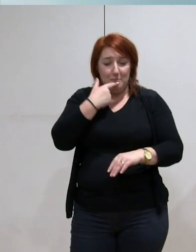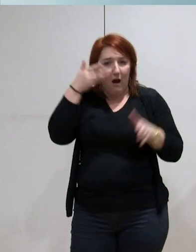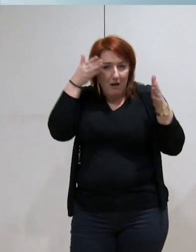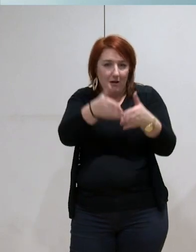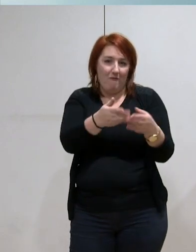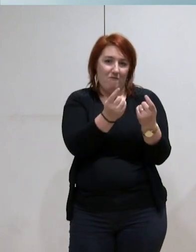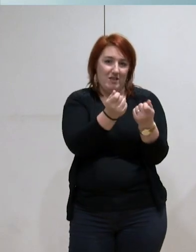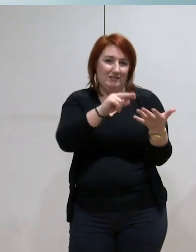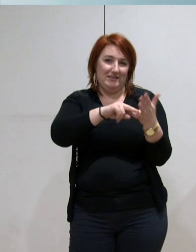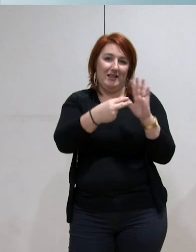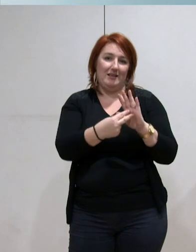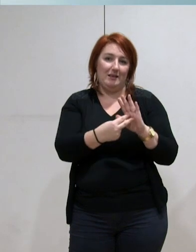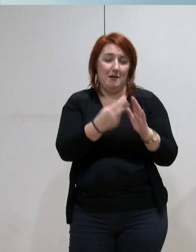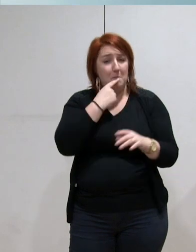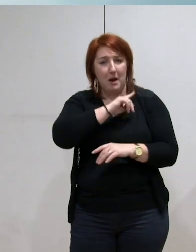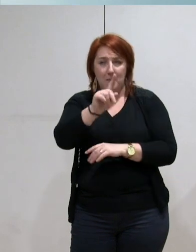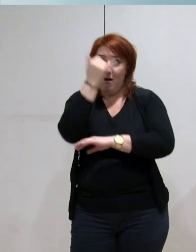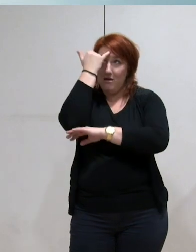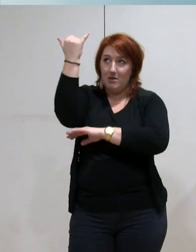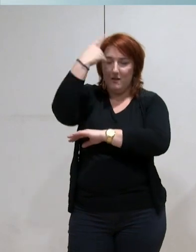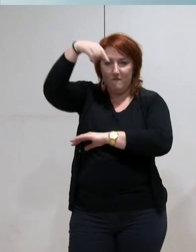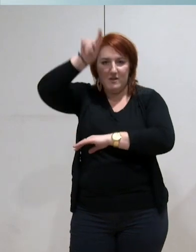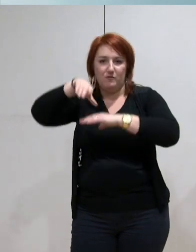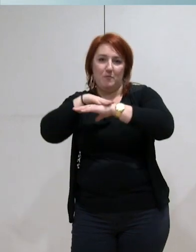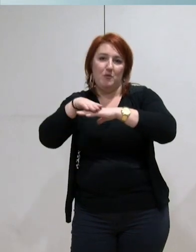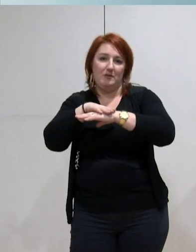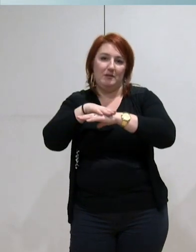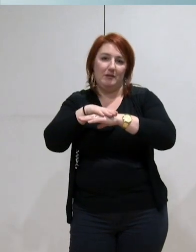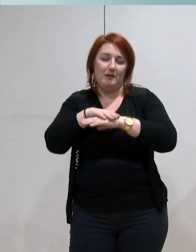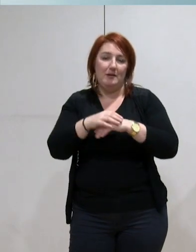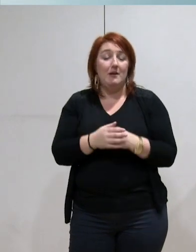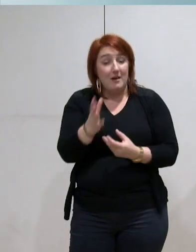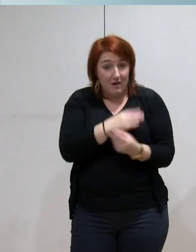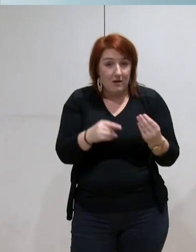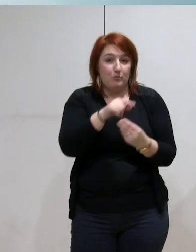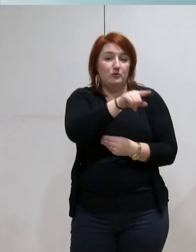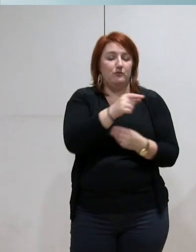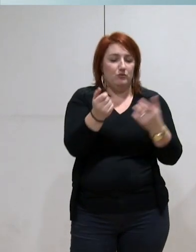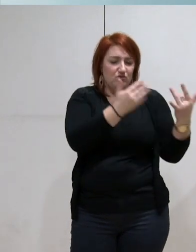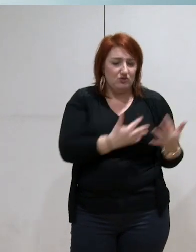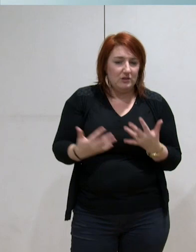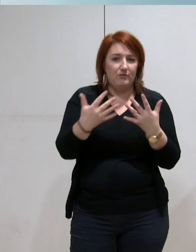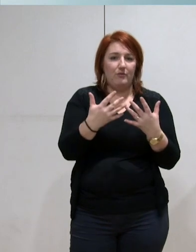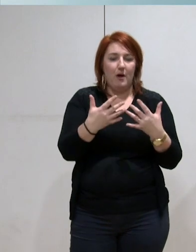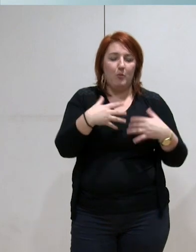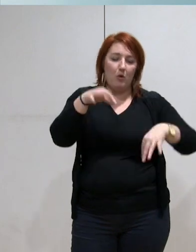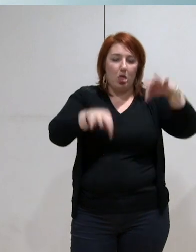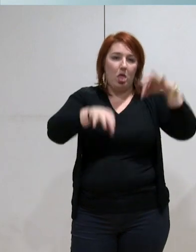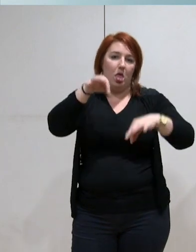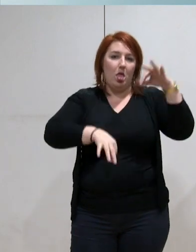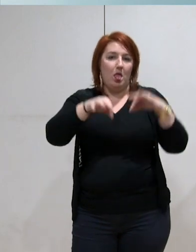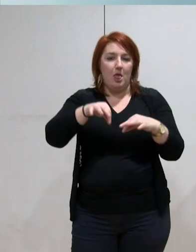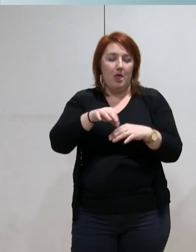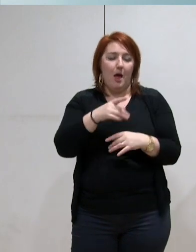technique et en vous appuyant pour le faire sur une manipulation des données sur laquelle vous revenez quelque peu mais qui tente à